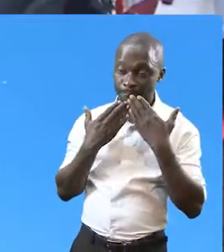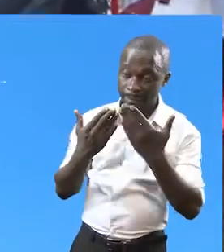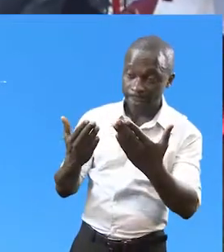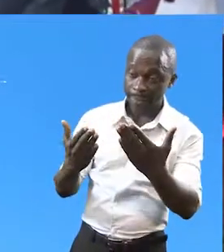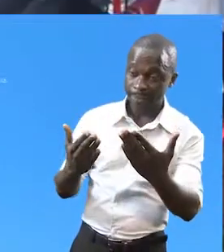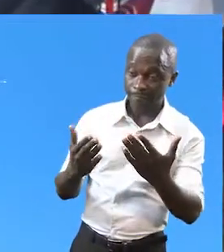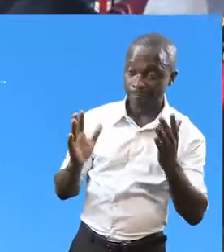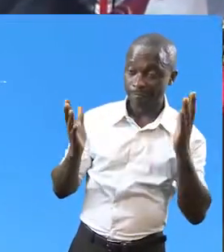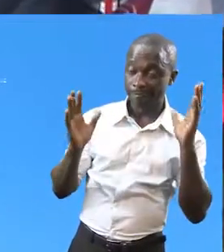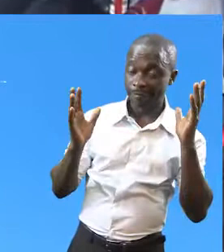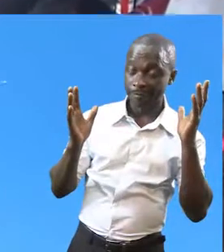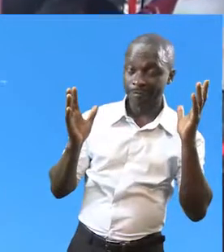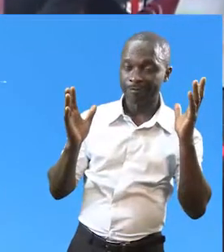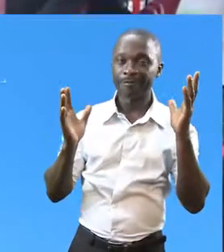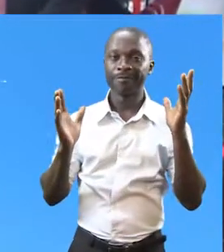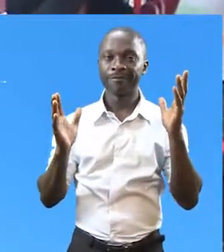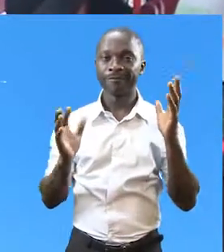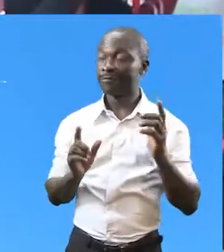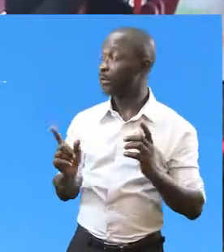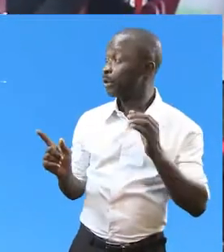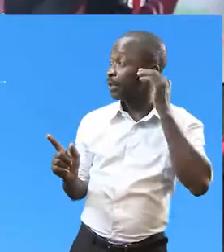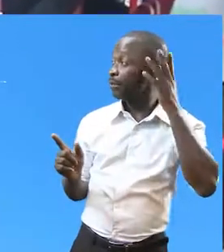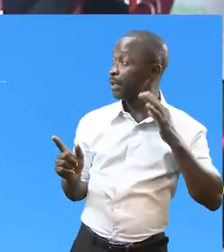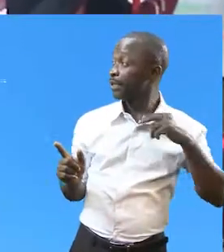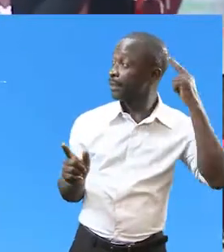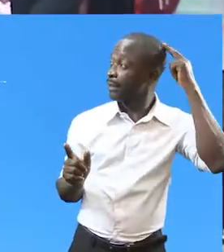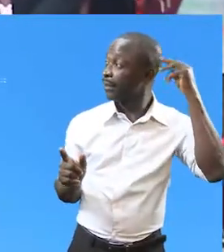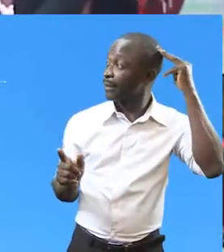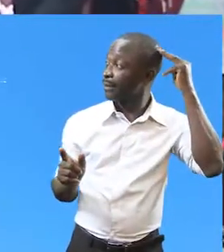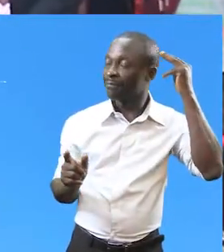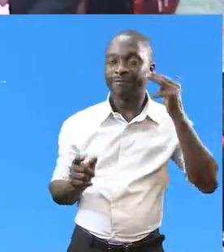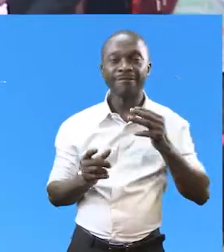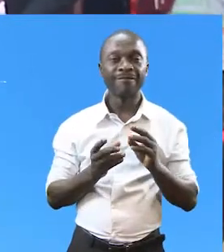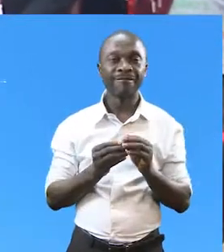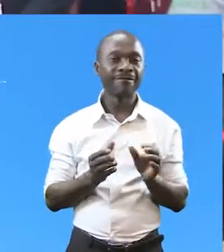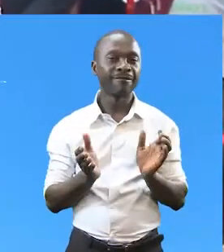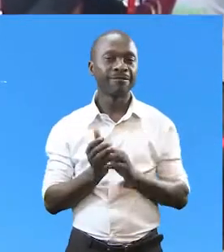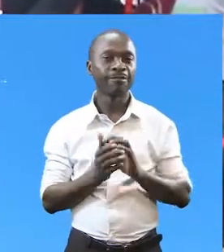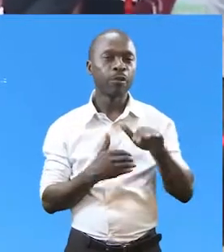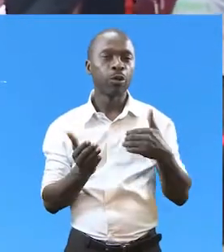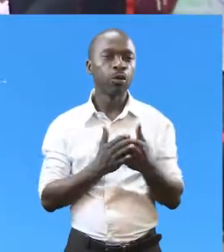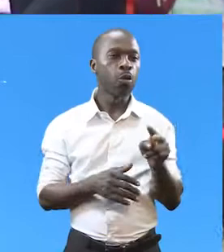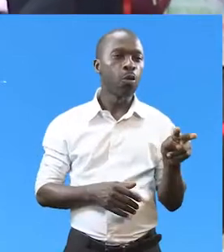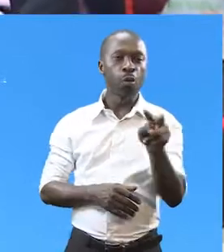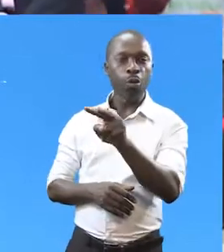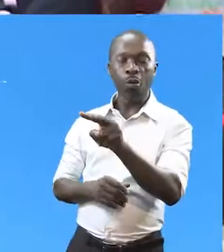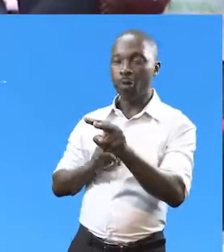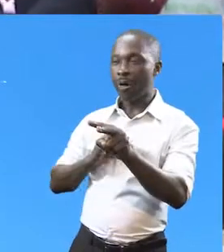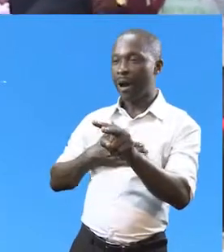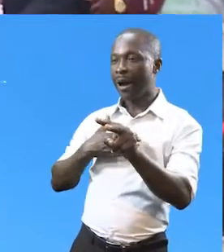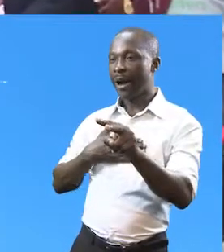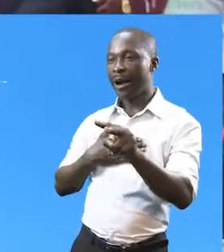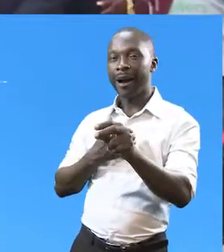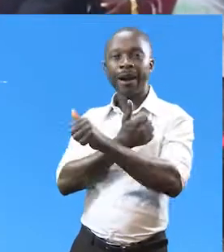Je voudrais enfin dire toute mon appréciation à l'ensemble des équipes